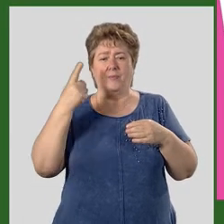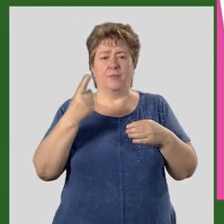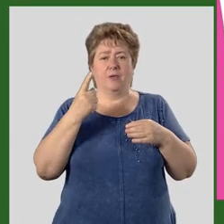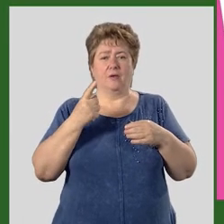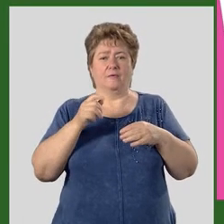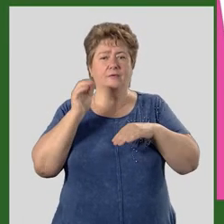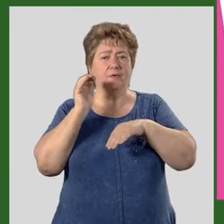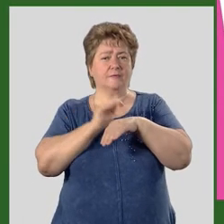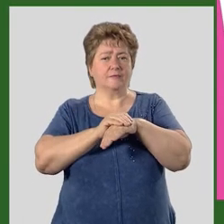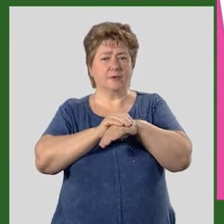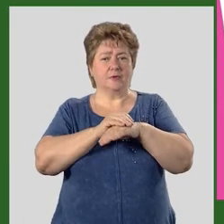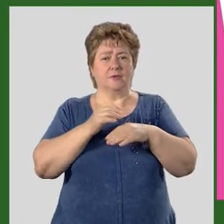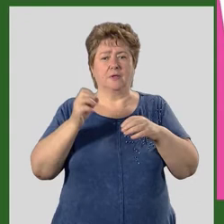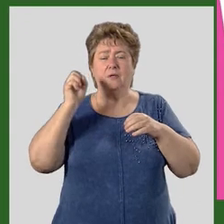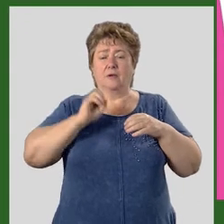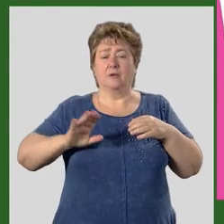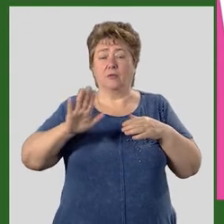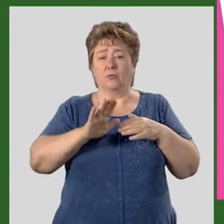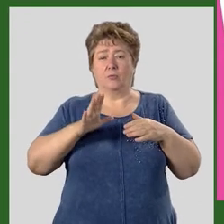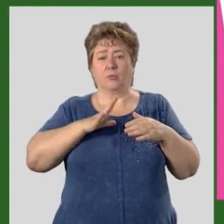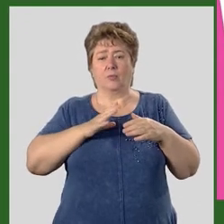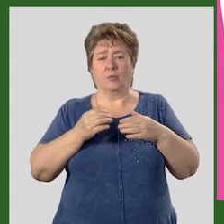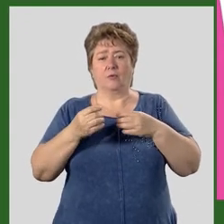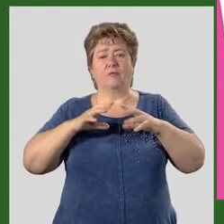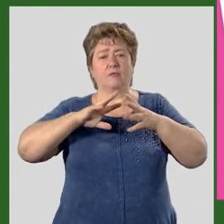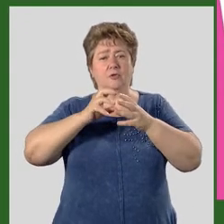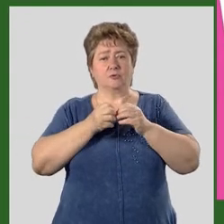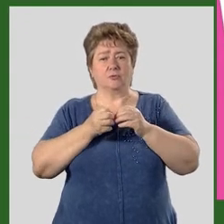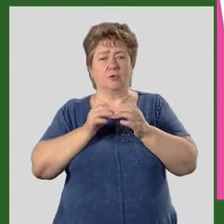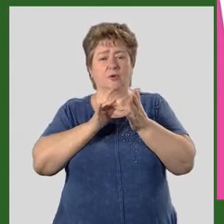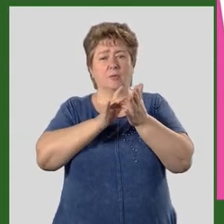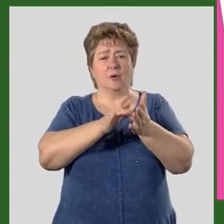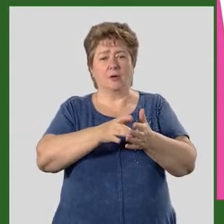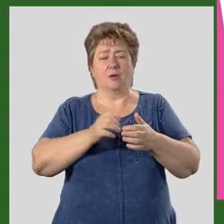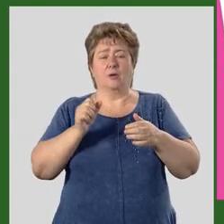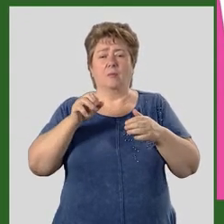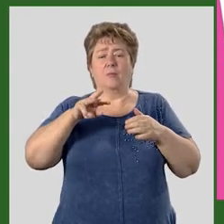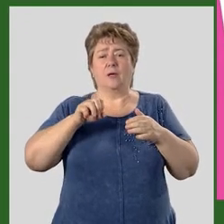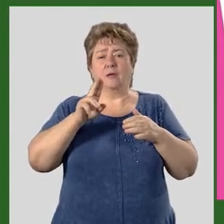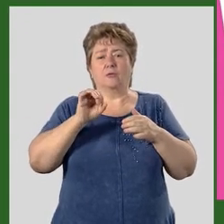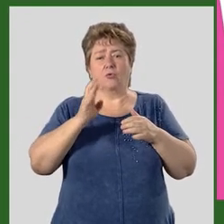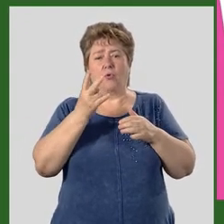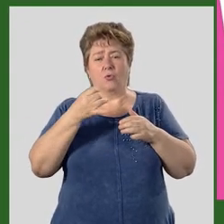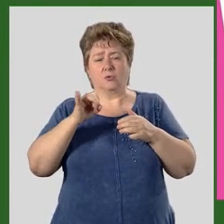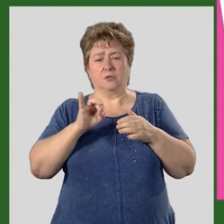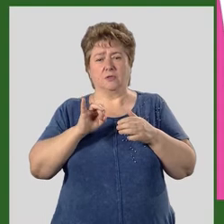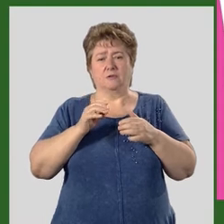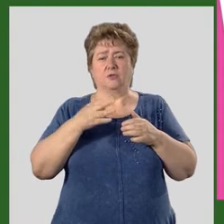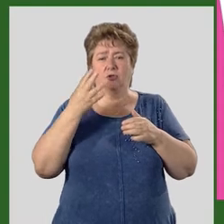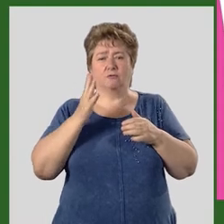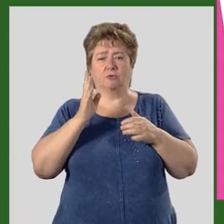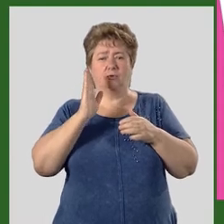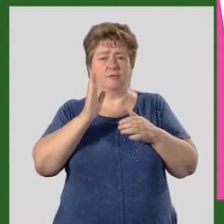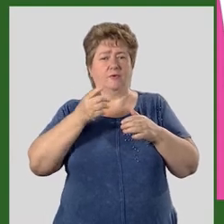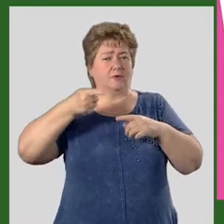Первые сведения в Европу стали поступать в результате походов Александра Македонского в